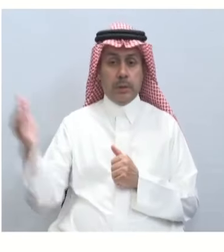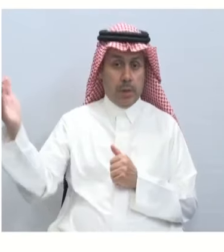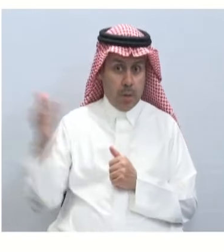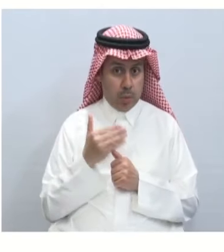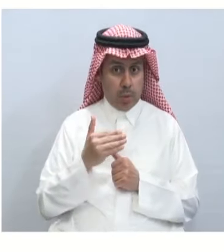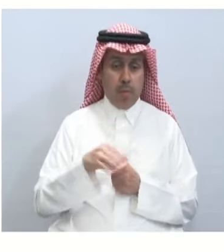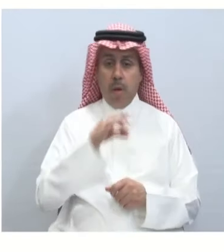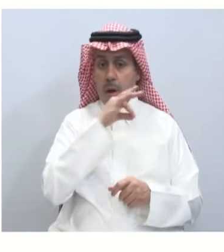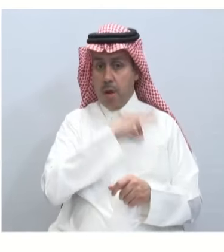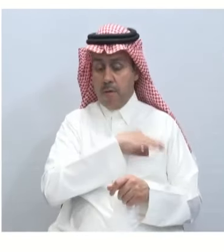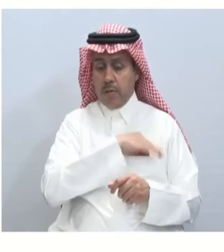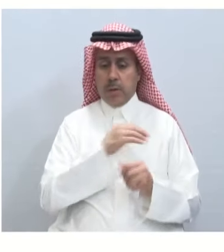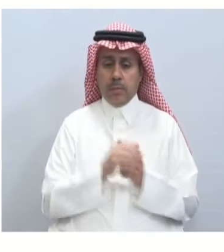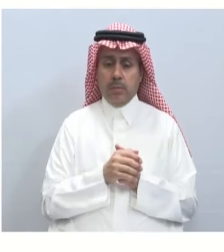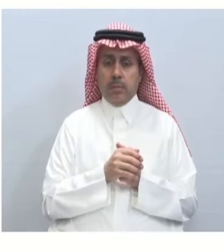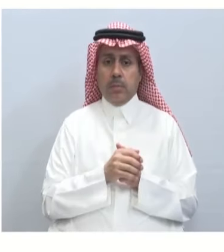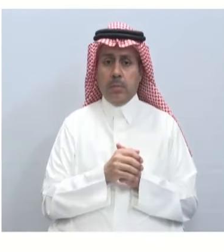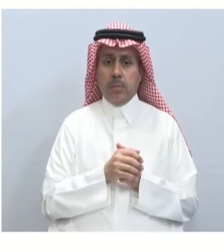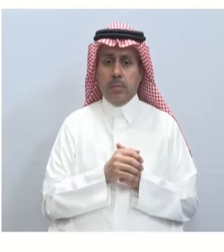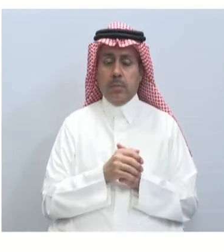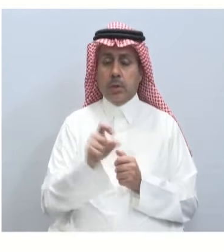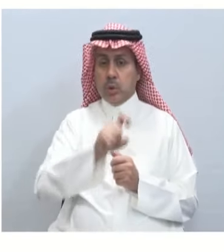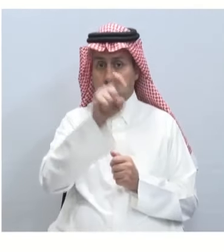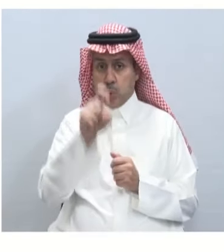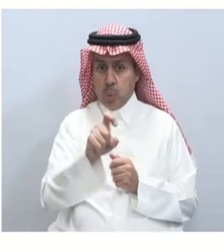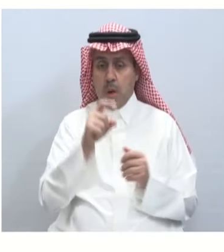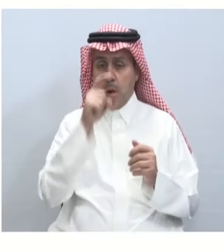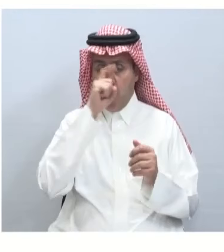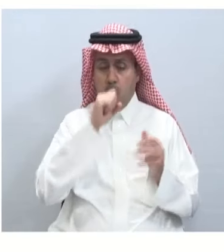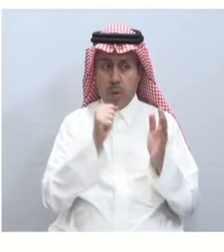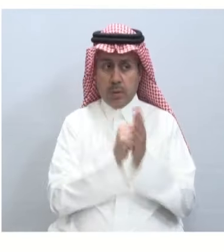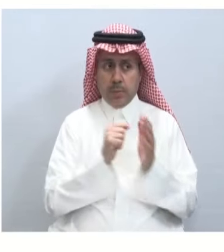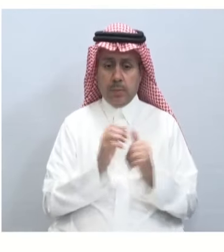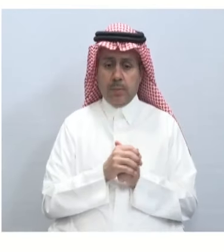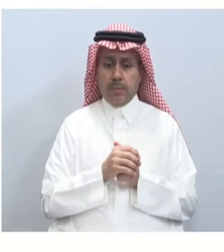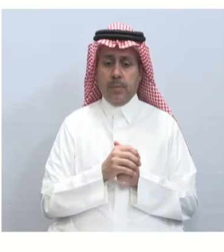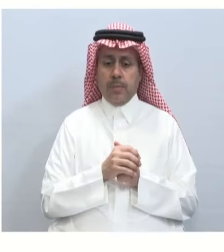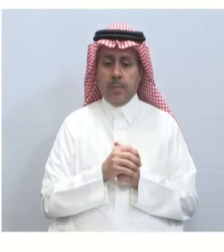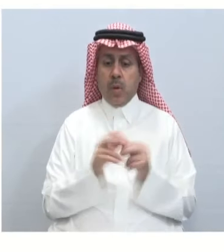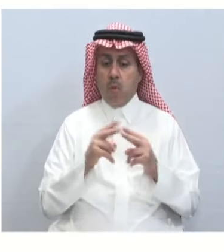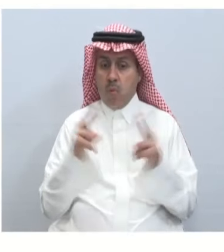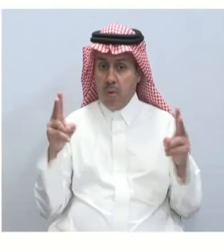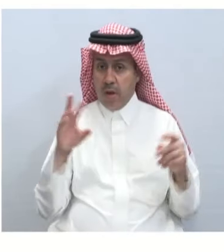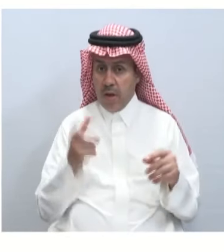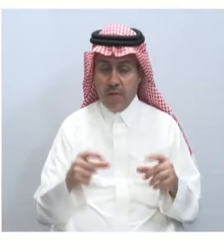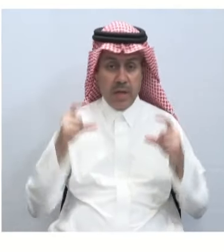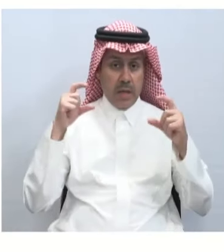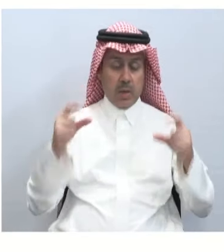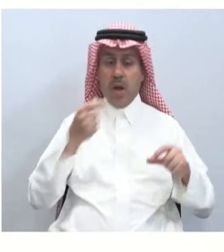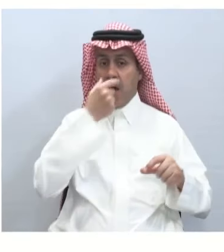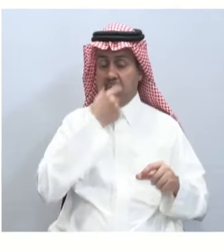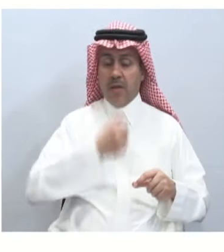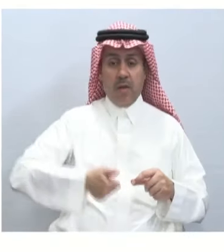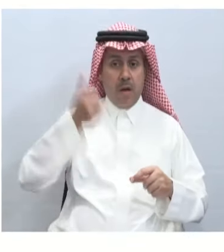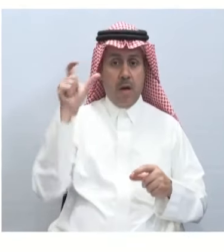بالنفع والفائده السؤال الاول في التقويم اوضح كيف يدل حديث انس رضي